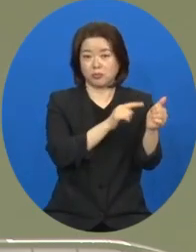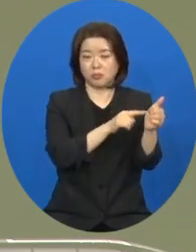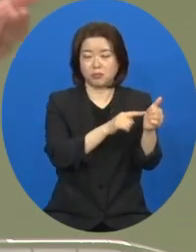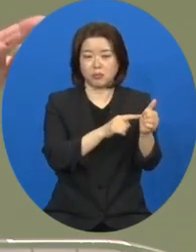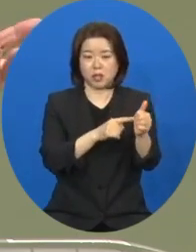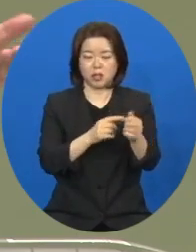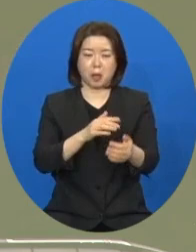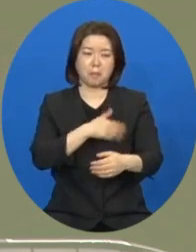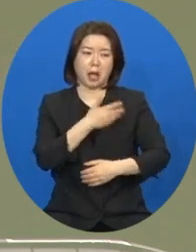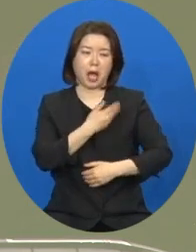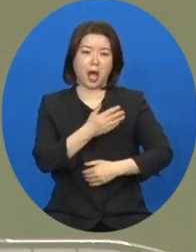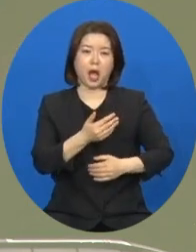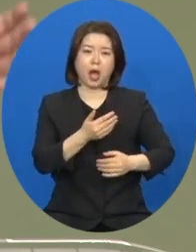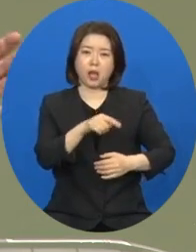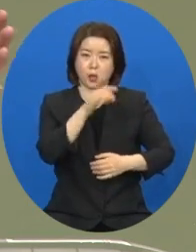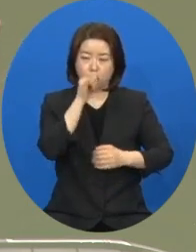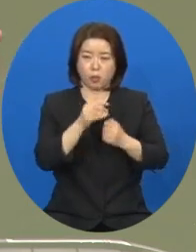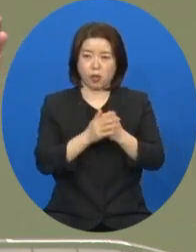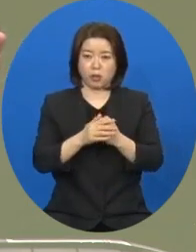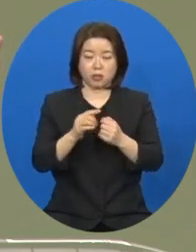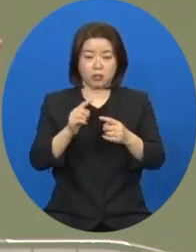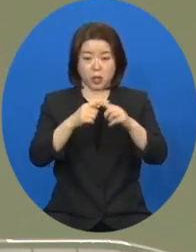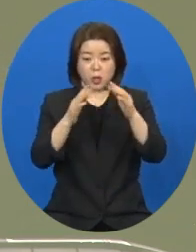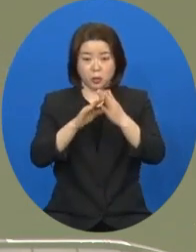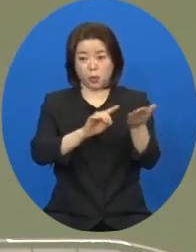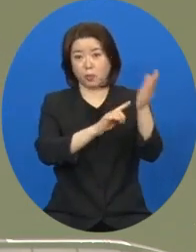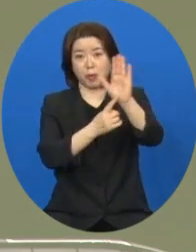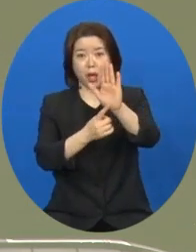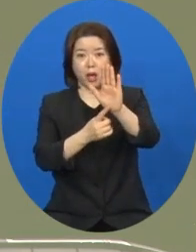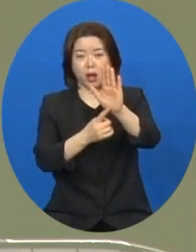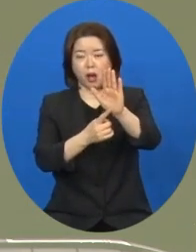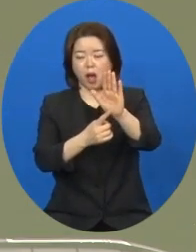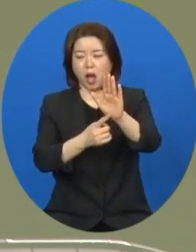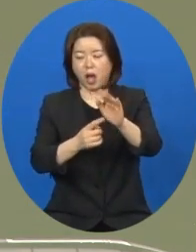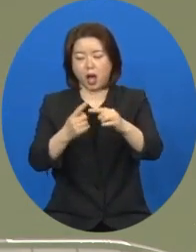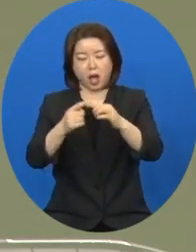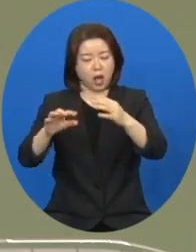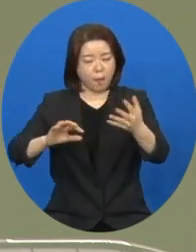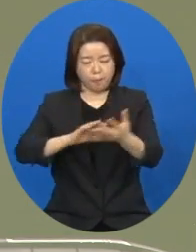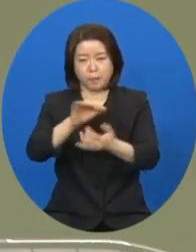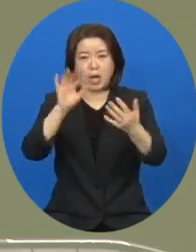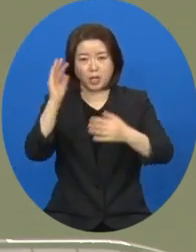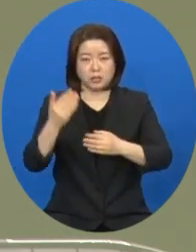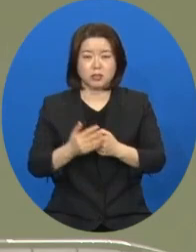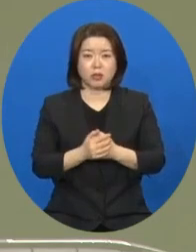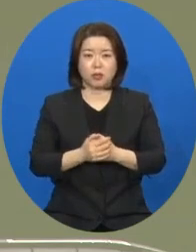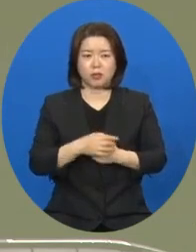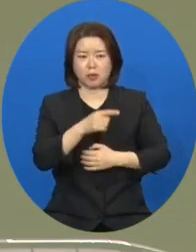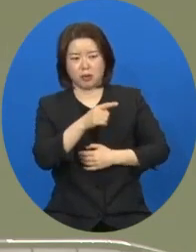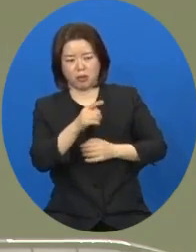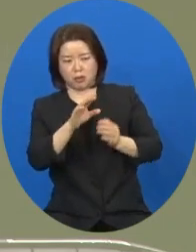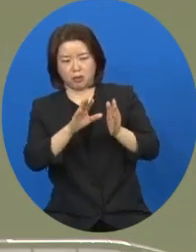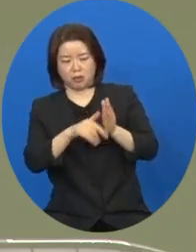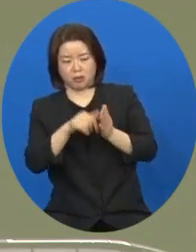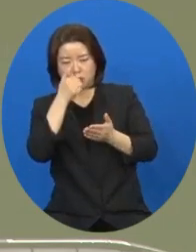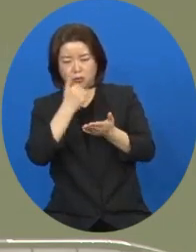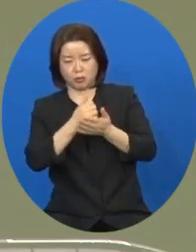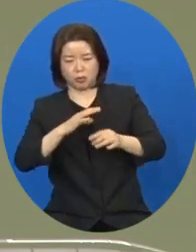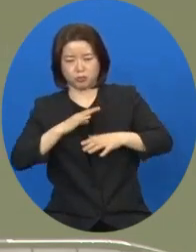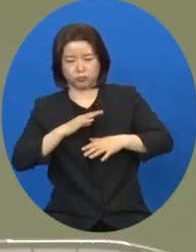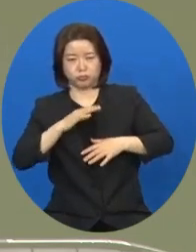그게 알려졌어요. 교회에 난리가 났습니다. 제가 그때 죄가 얼마나 무서운가를